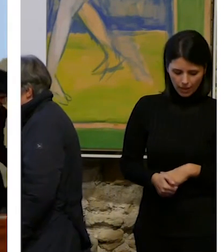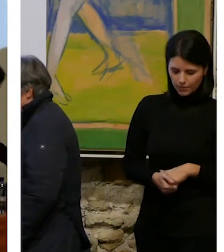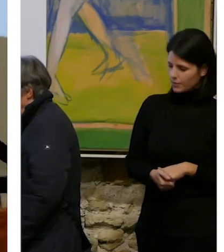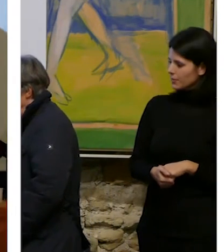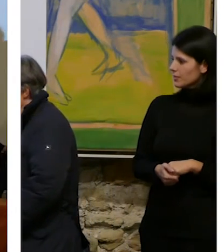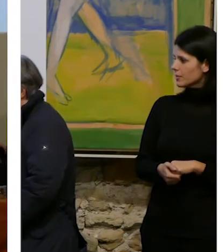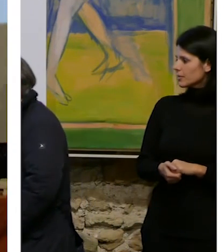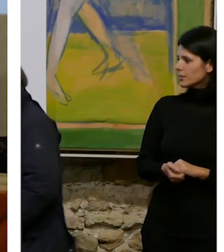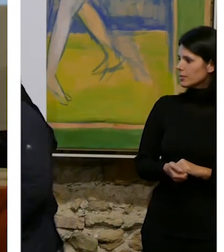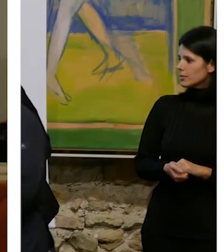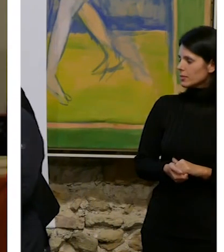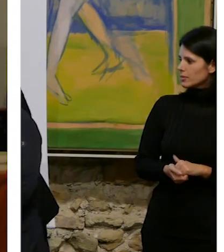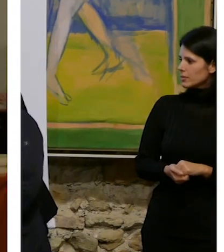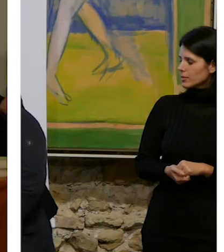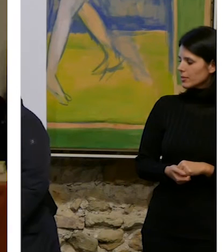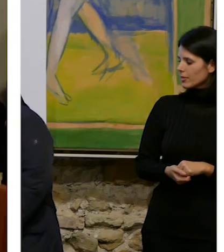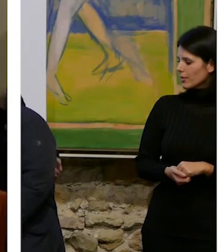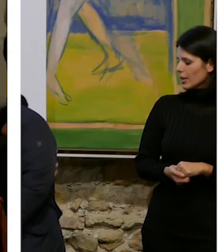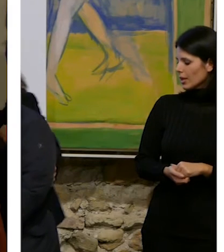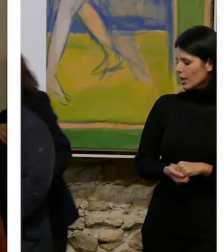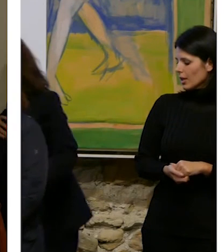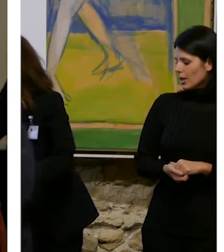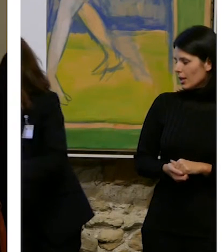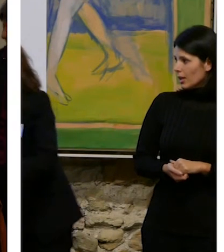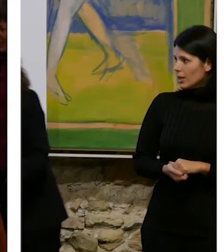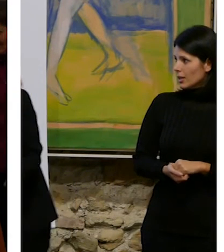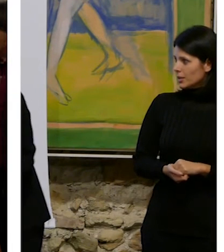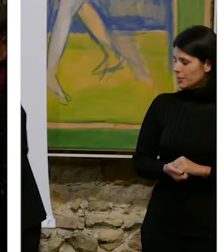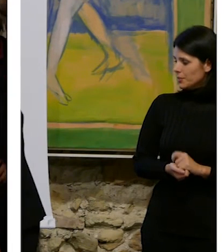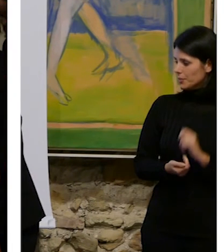Siediti qua. Ah, c'era tutta, ci sono tutte e due. Sì,